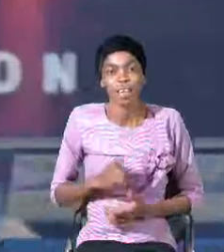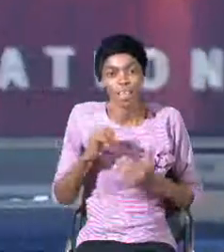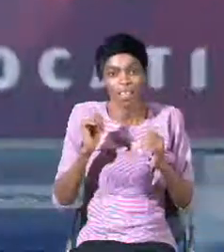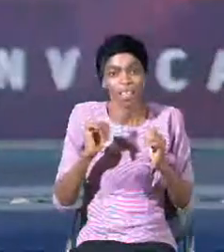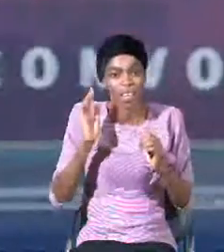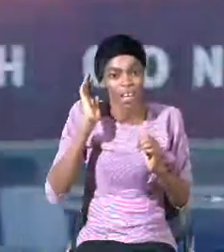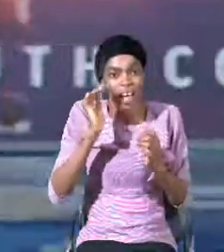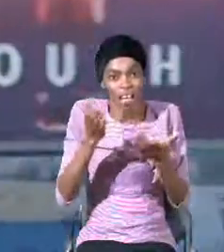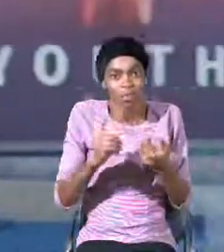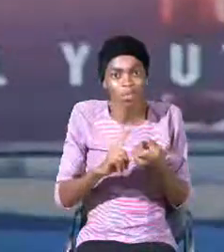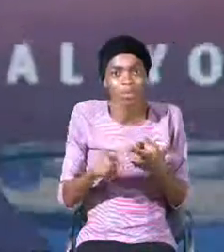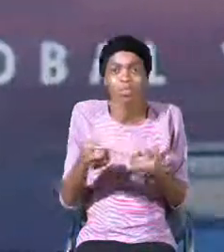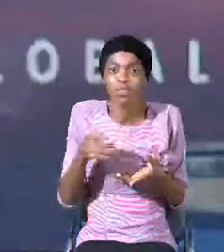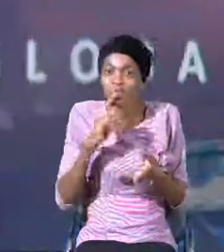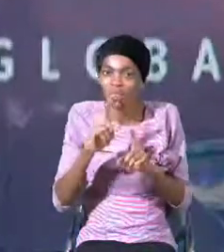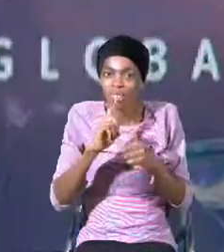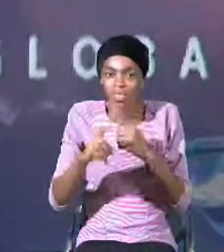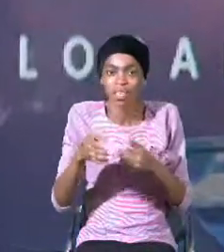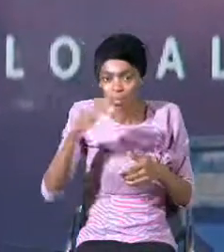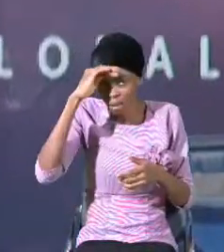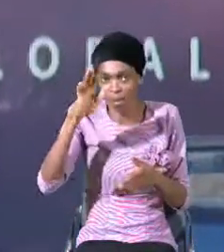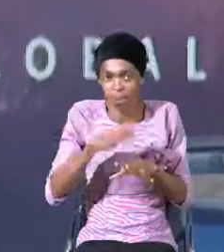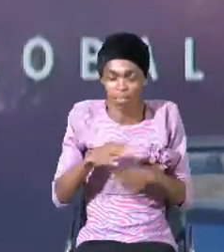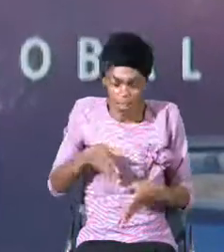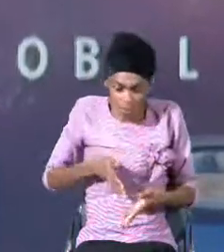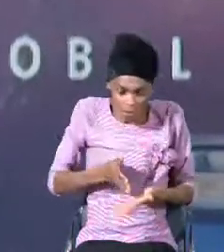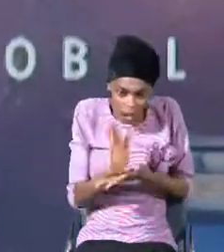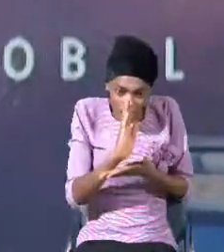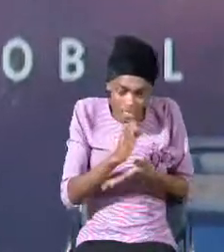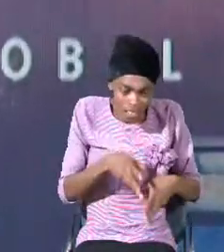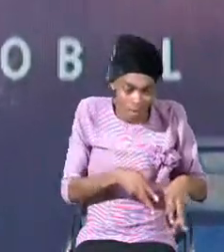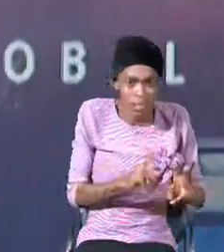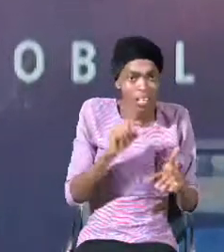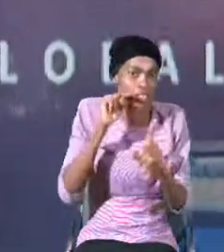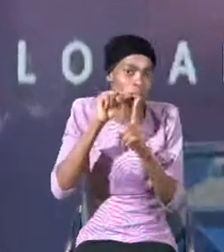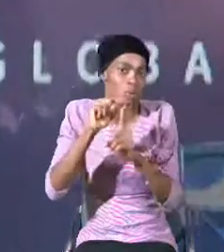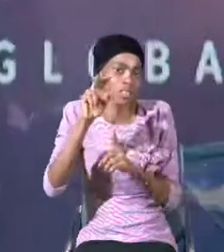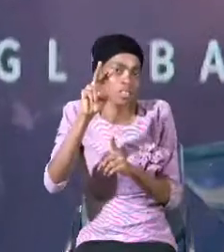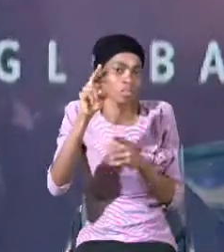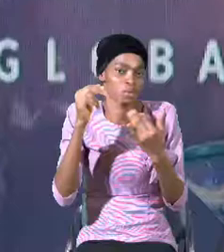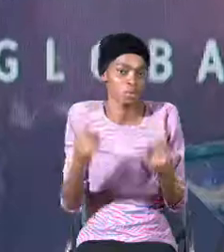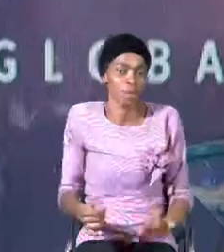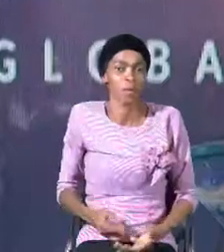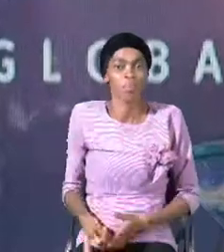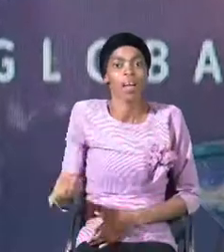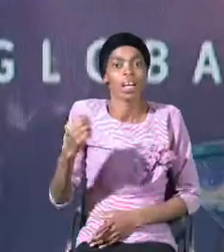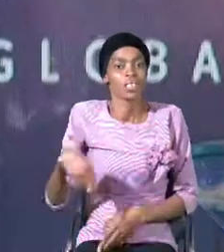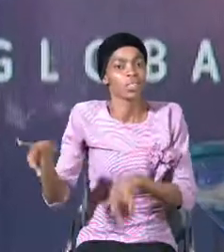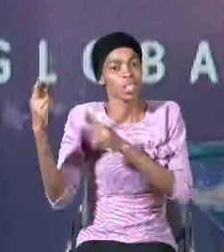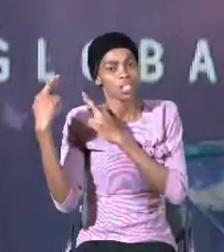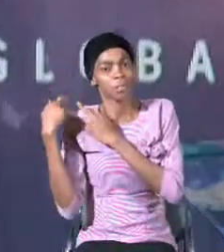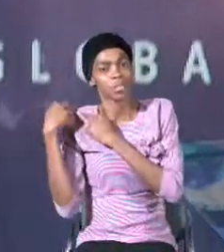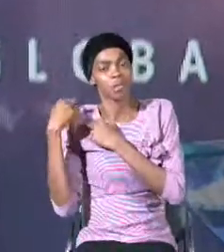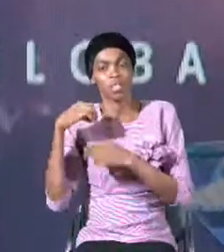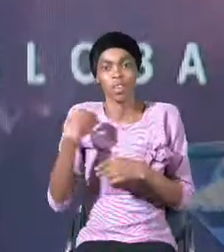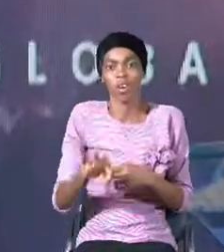L'homme qui est sur le bon chemin. Deuxième point maintenant. La responsabilité de poursuivre